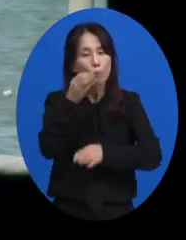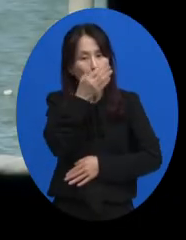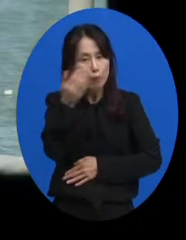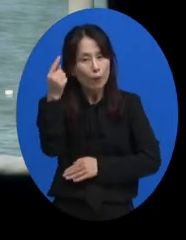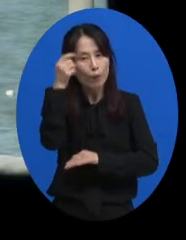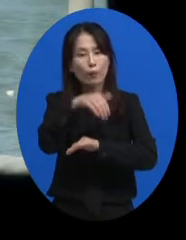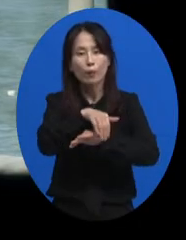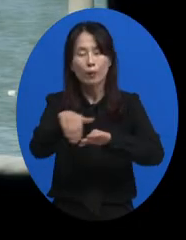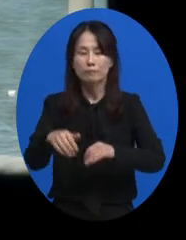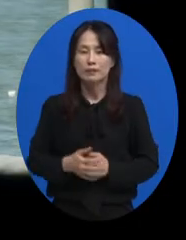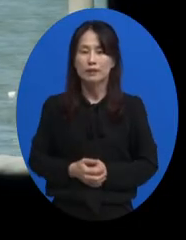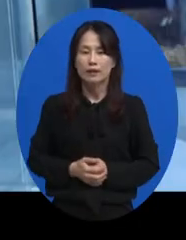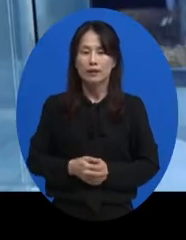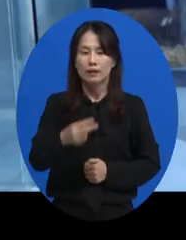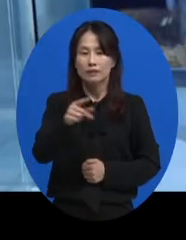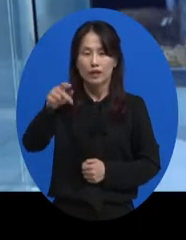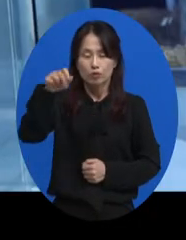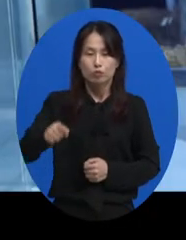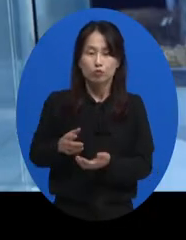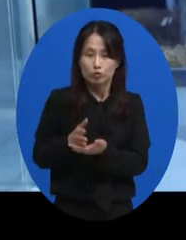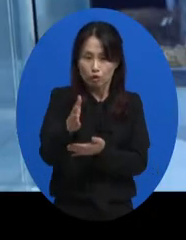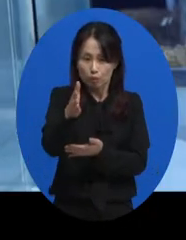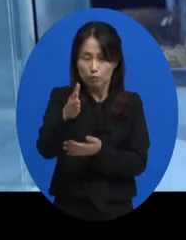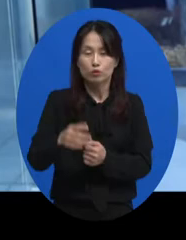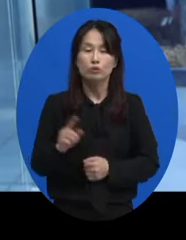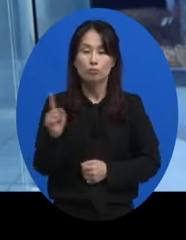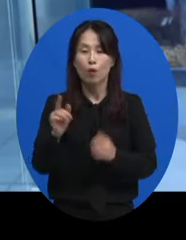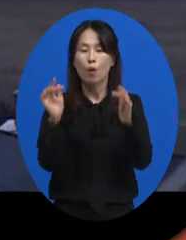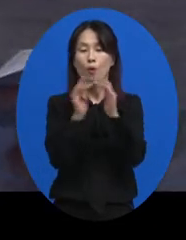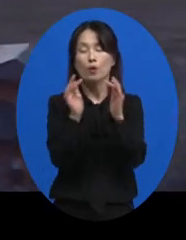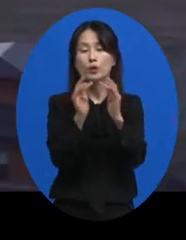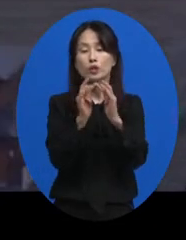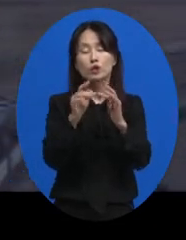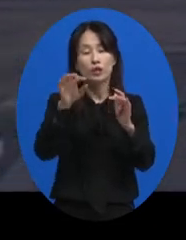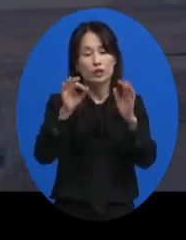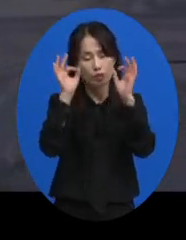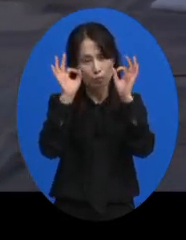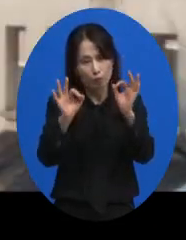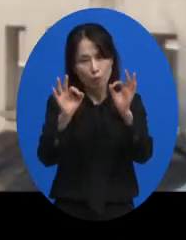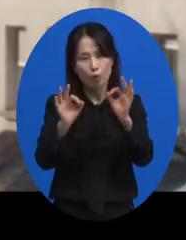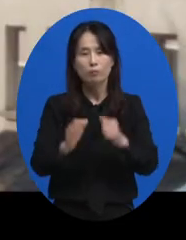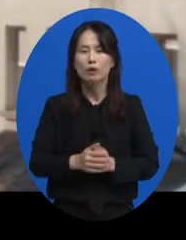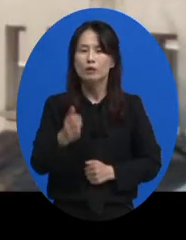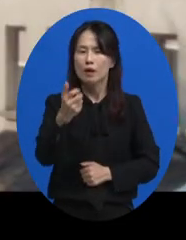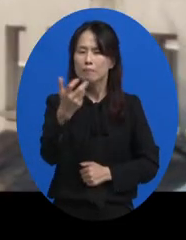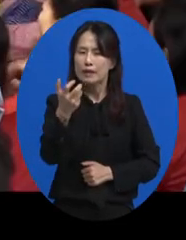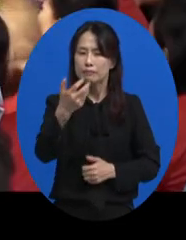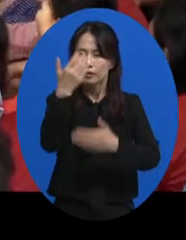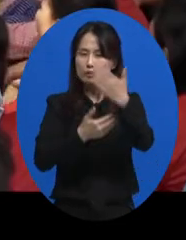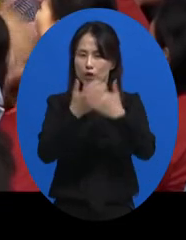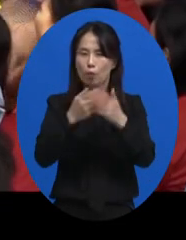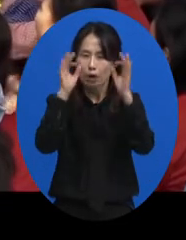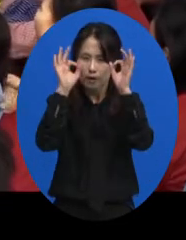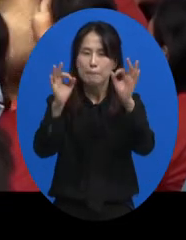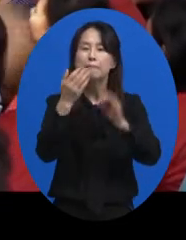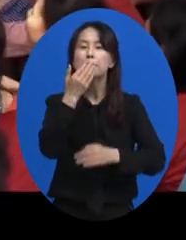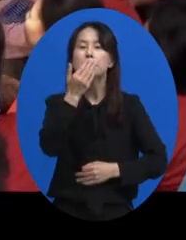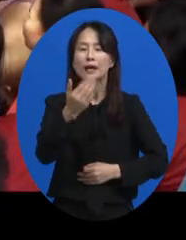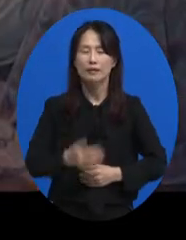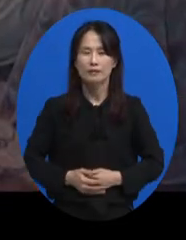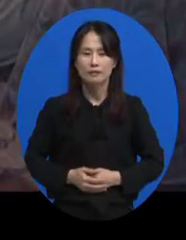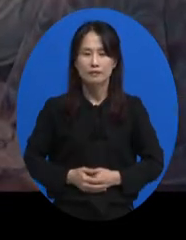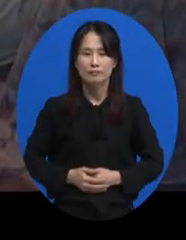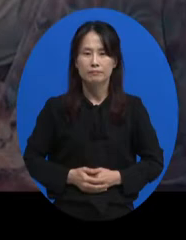상영관에서 상영합니다 다큐멘터리 전문 온라인 스트리밍 서비스 플랫폼 보다를 통해 80여 편의